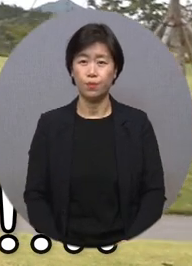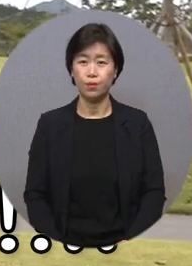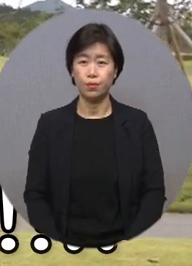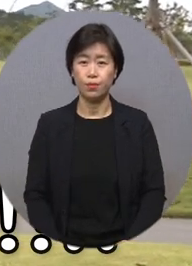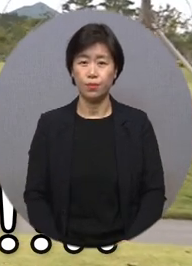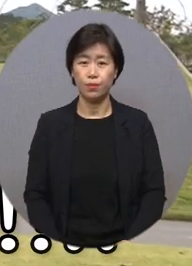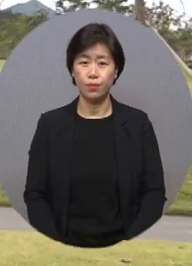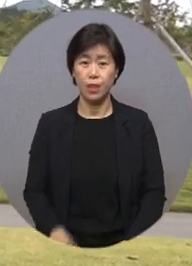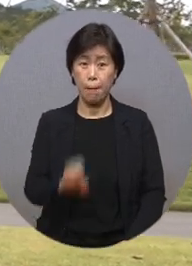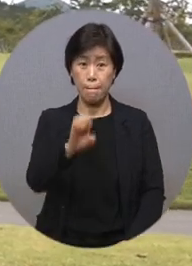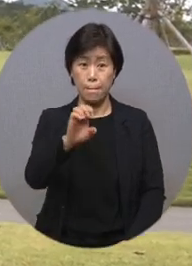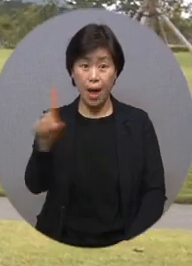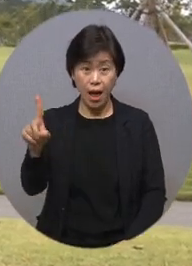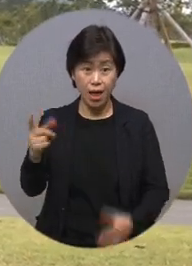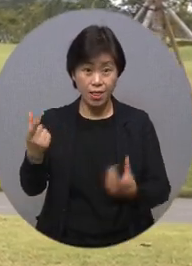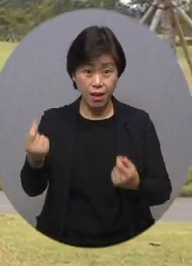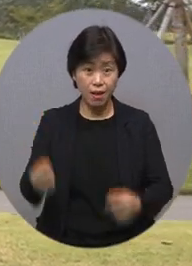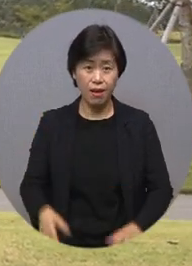파잖아, 파.